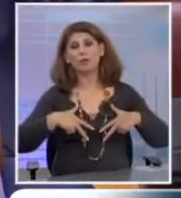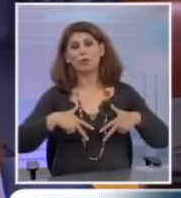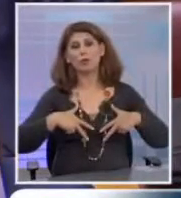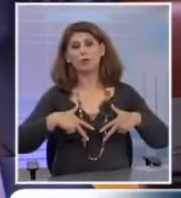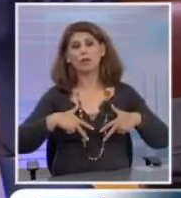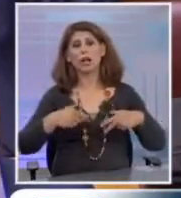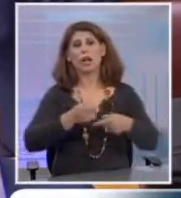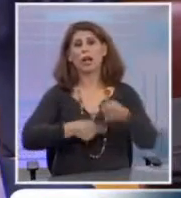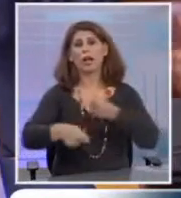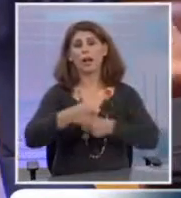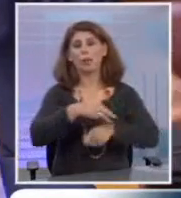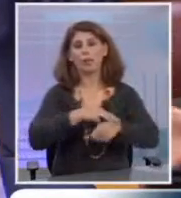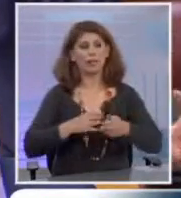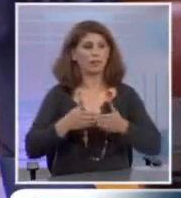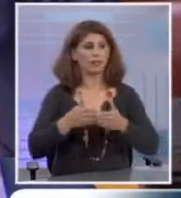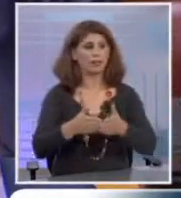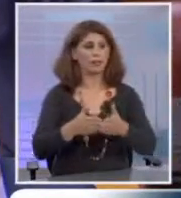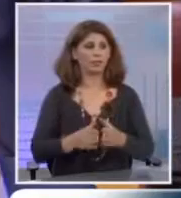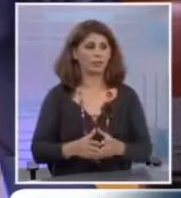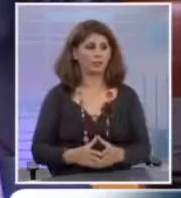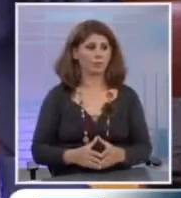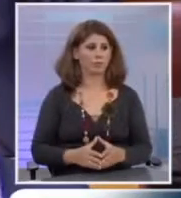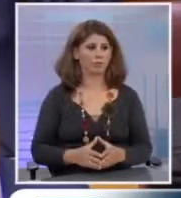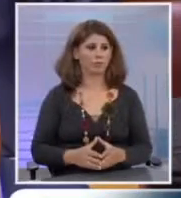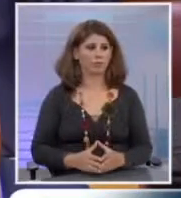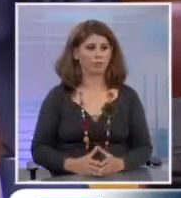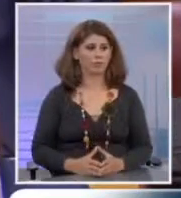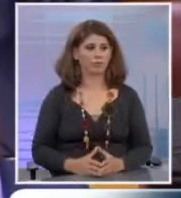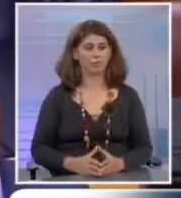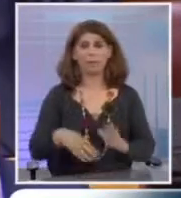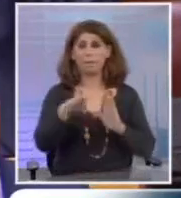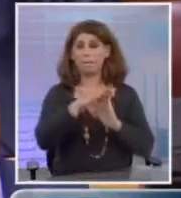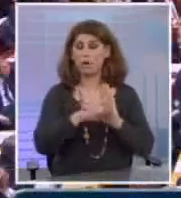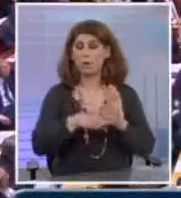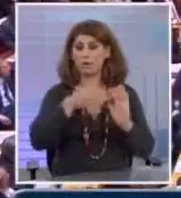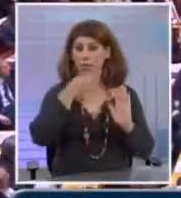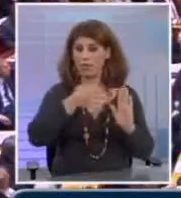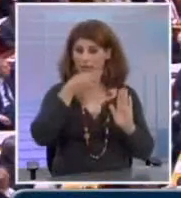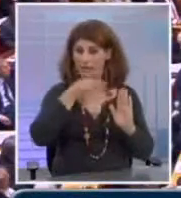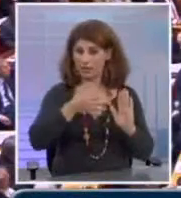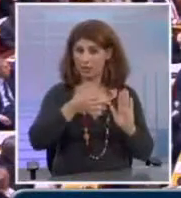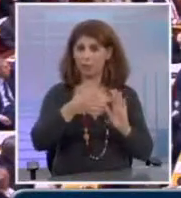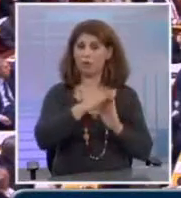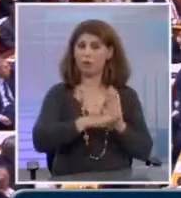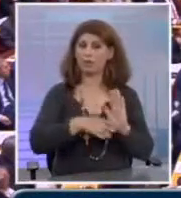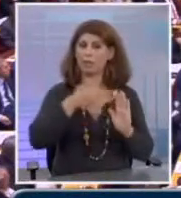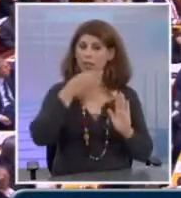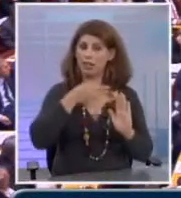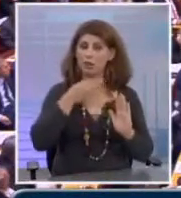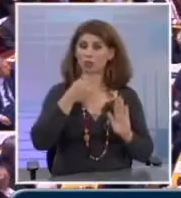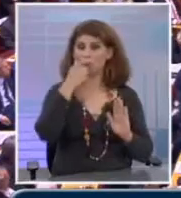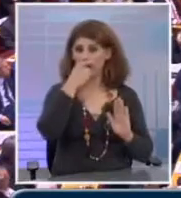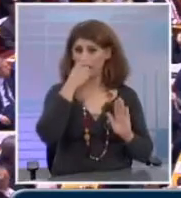εμπορικής ναυτιλίας. Αλλά δεν ψηφίσατε. Οι προγραμματικές, αλλά νομίζω... δηλώσεις, οι προγραμματικές δηλώσεις του